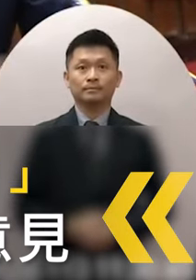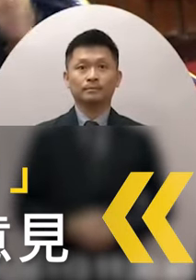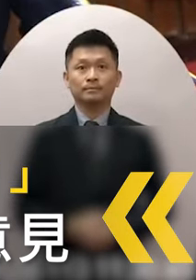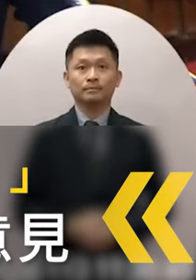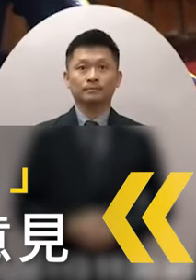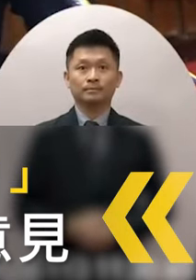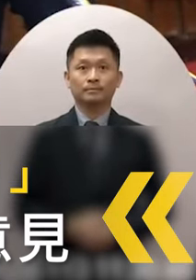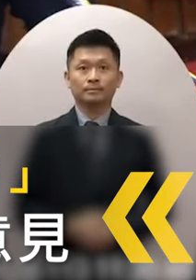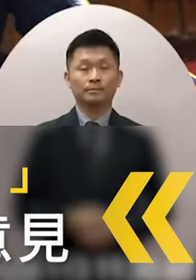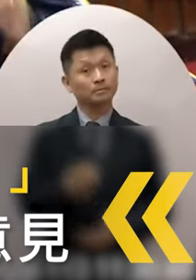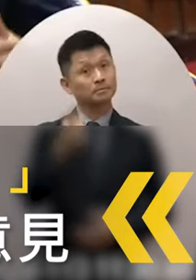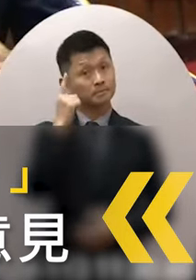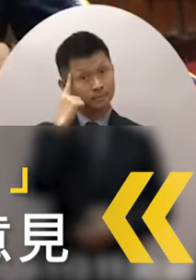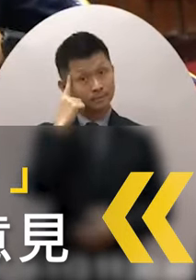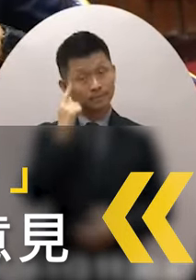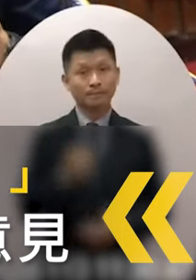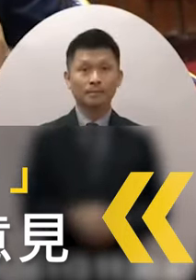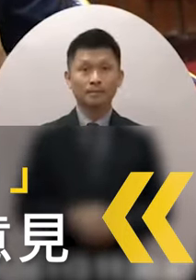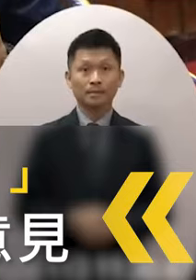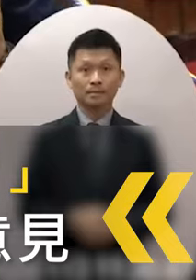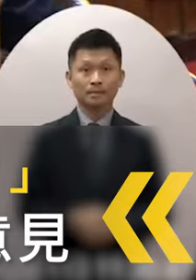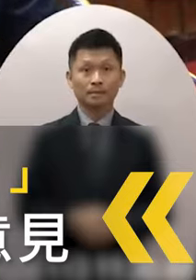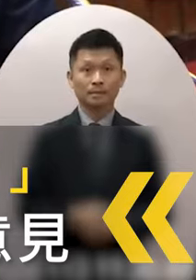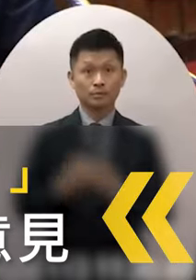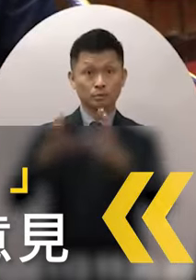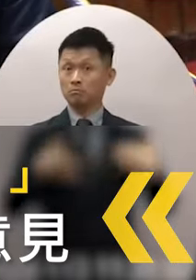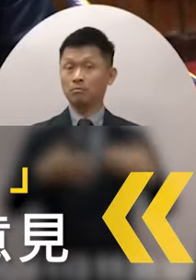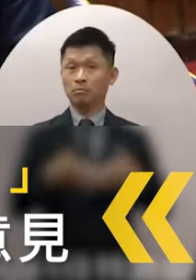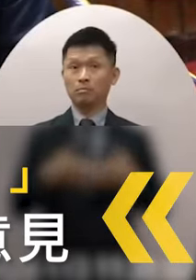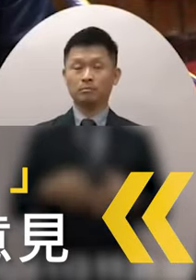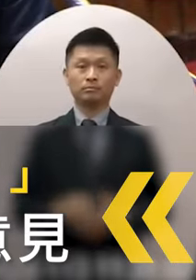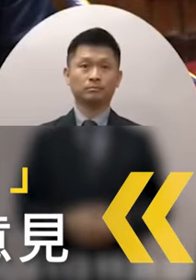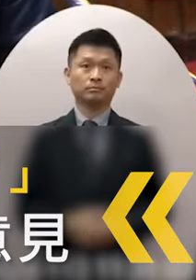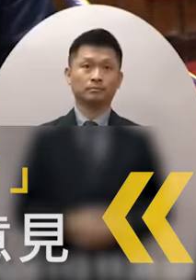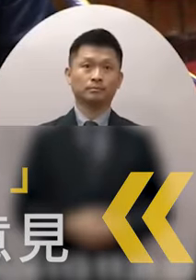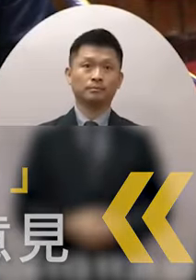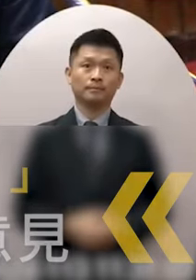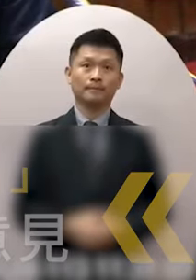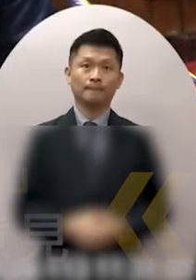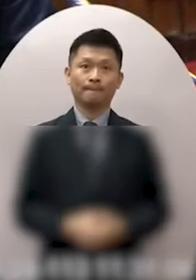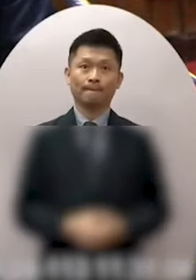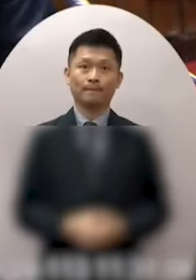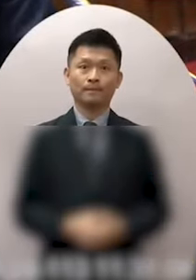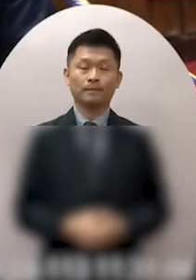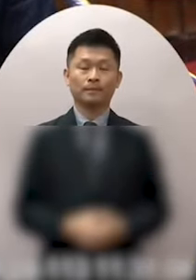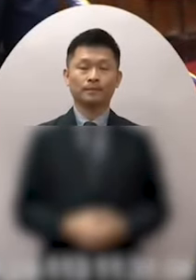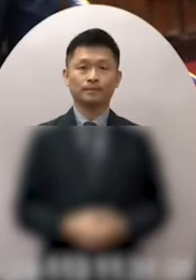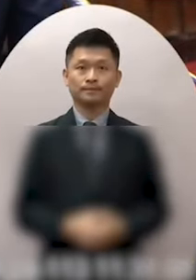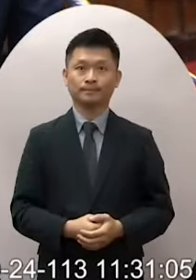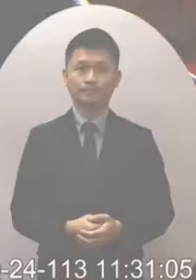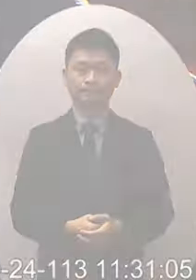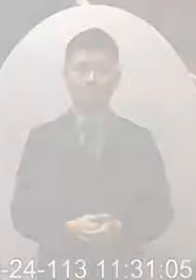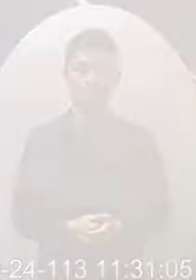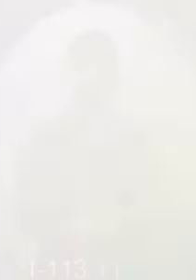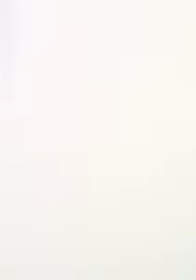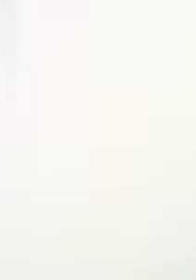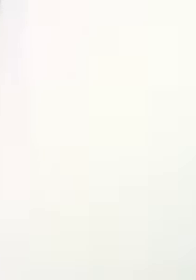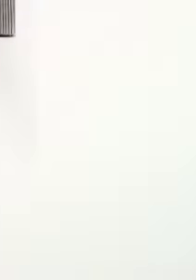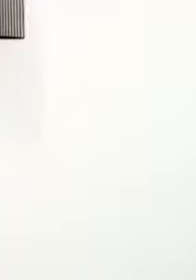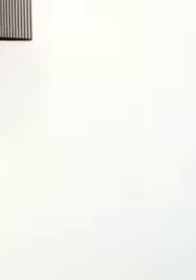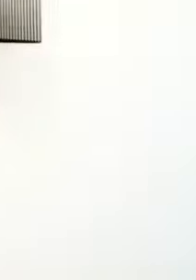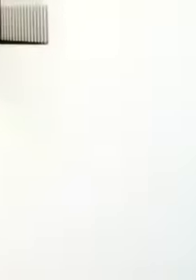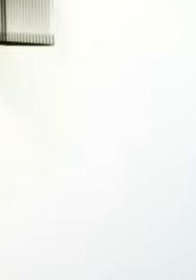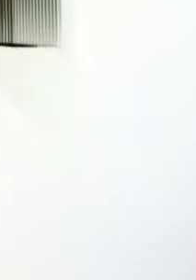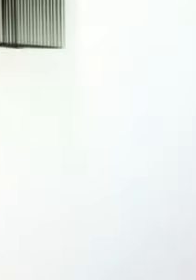么方式。 所以您觉得您也不愿意跟总统建议？ 不用我建议，总统一定听到大院委员的建议，他都非常重视。